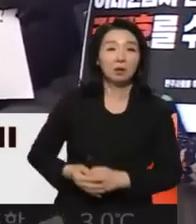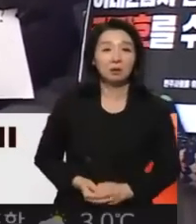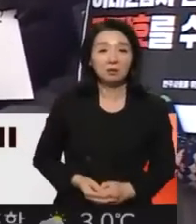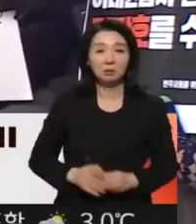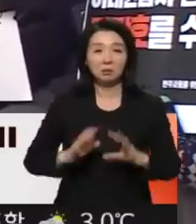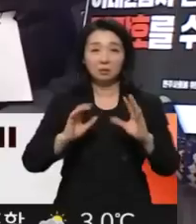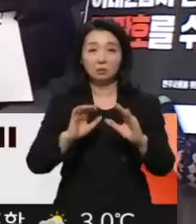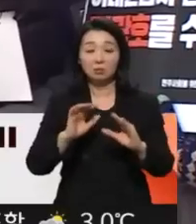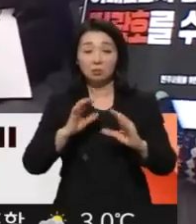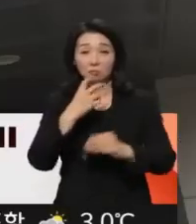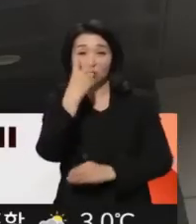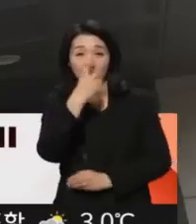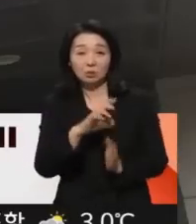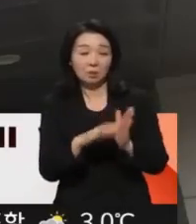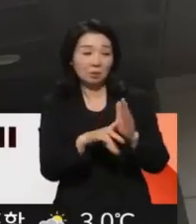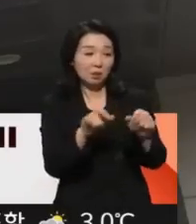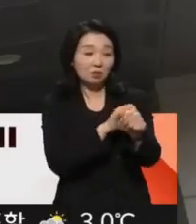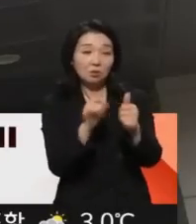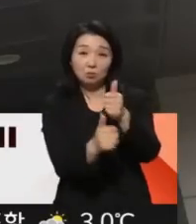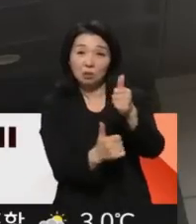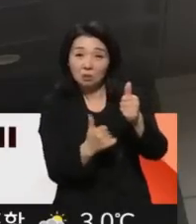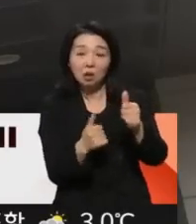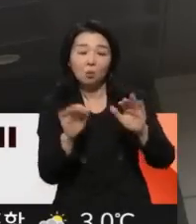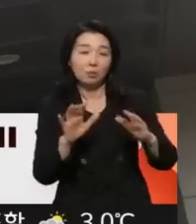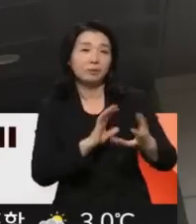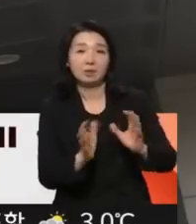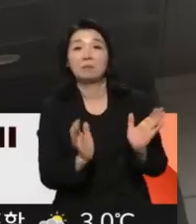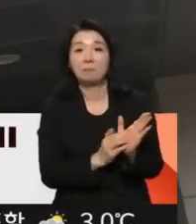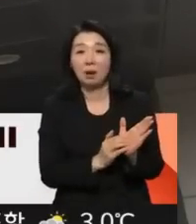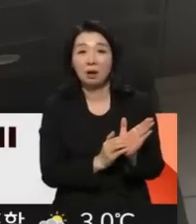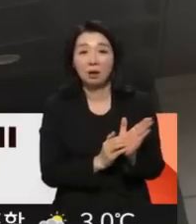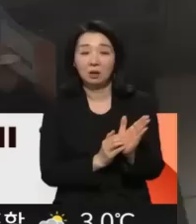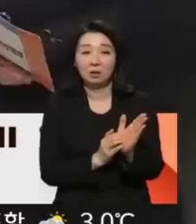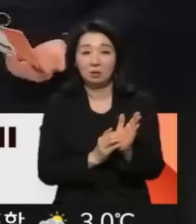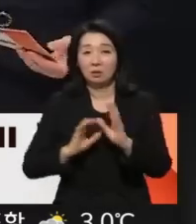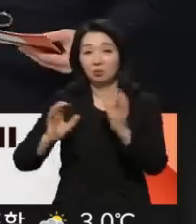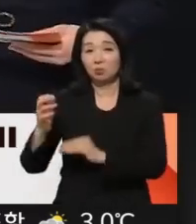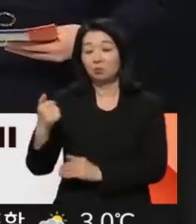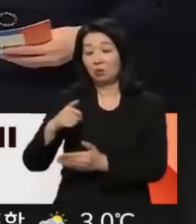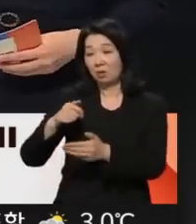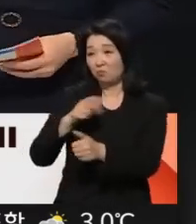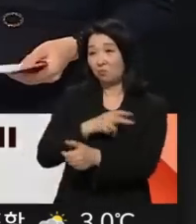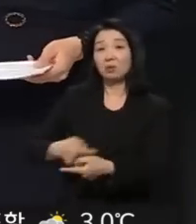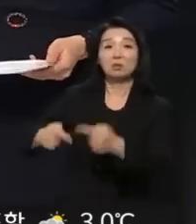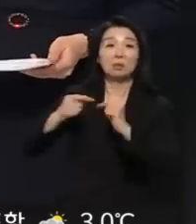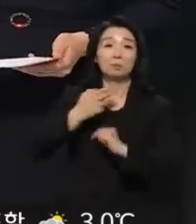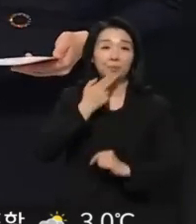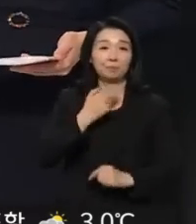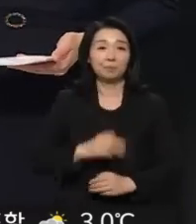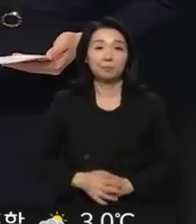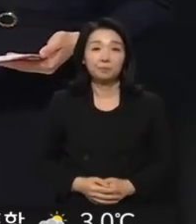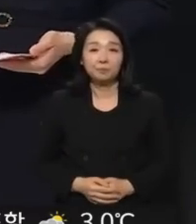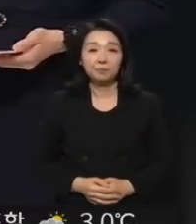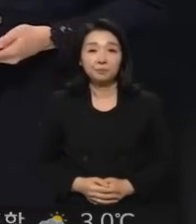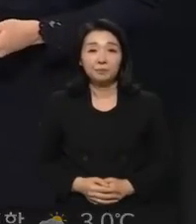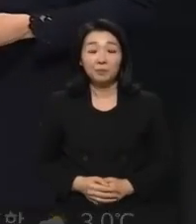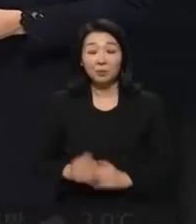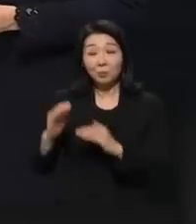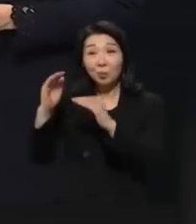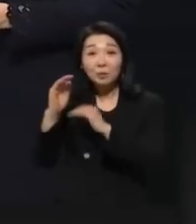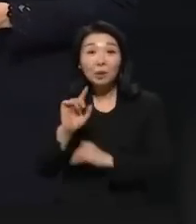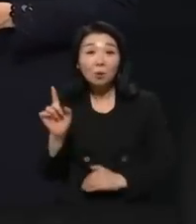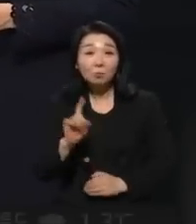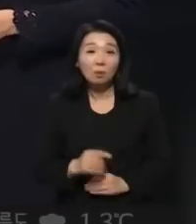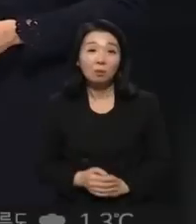오늘 유가족들의 요청에 따라서 간담회를 열었는데요. 국민의힘 위원들은 참석하지 않았습니다. 자, 조금 전 들어온 속보에